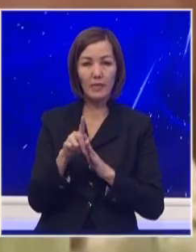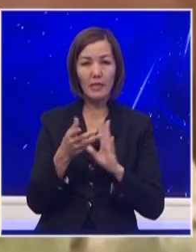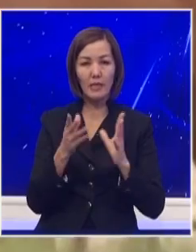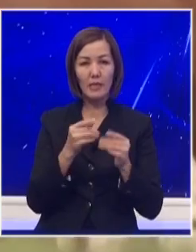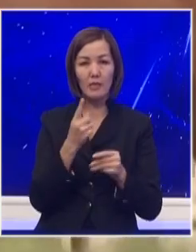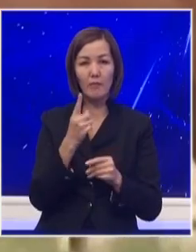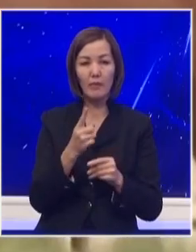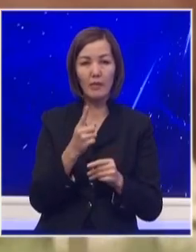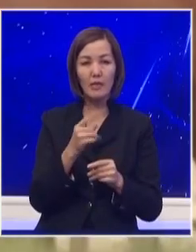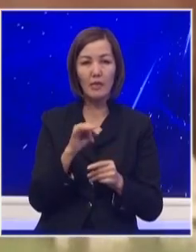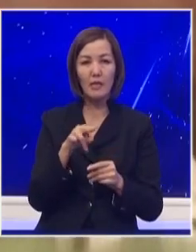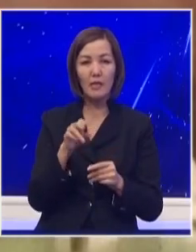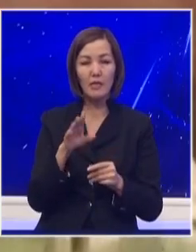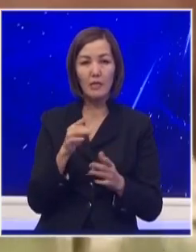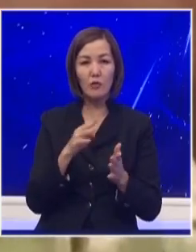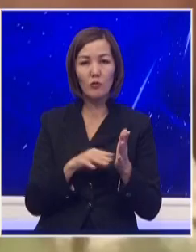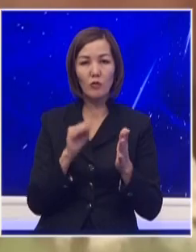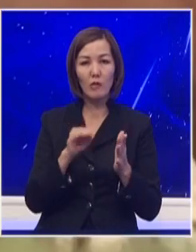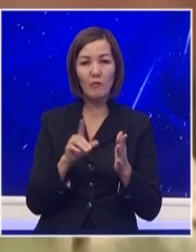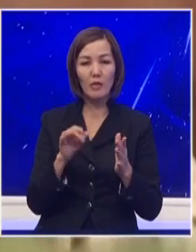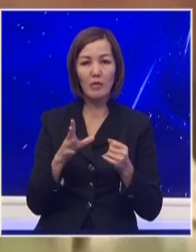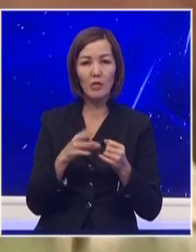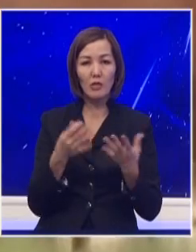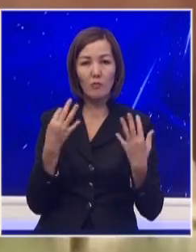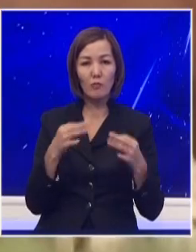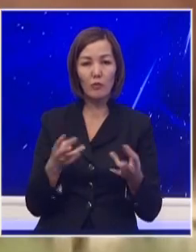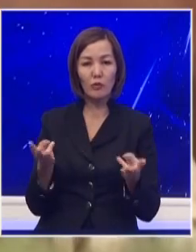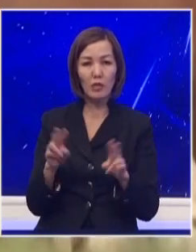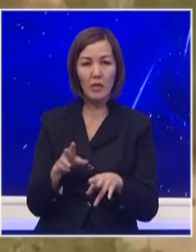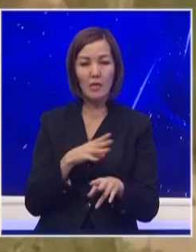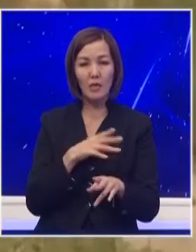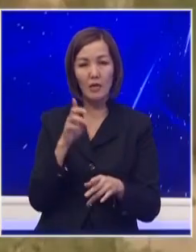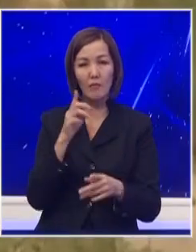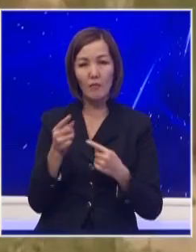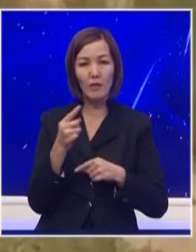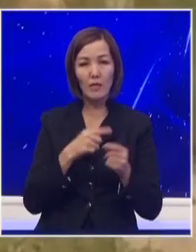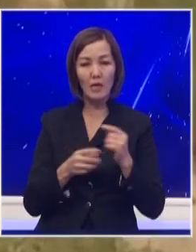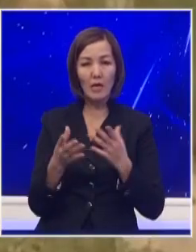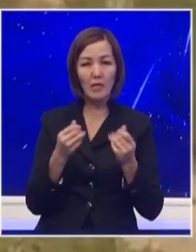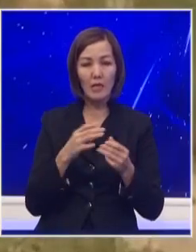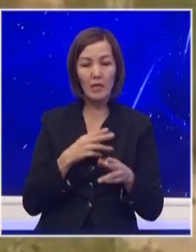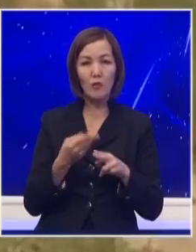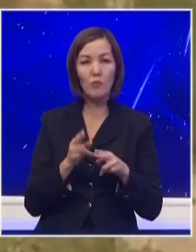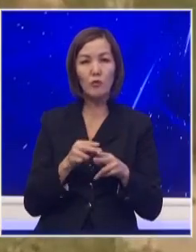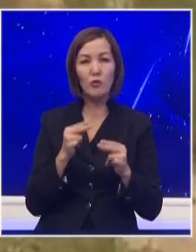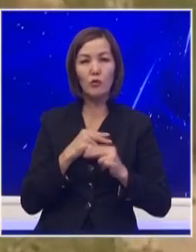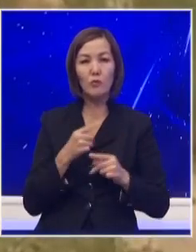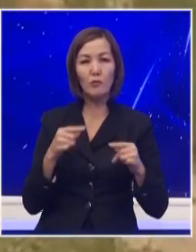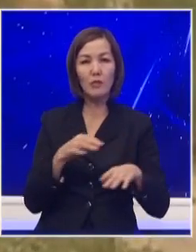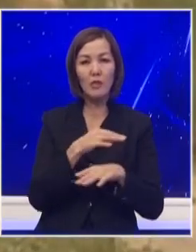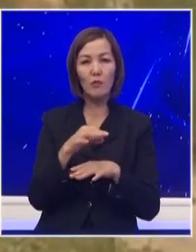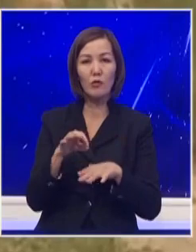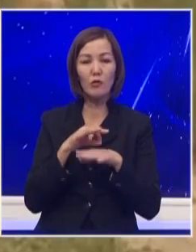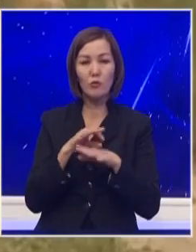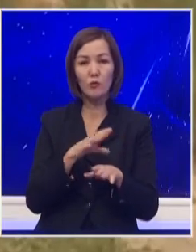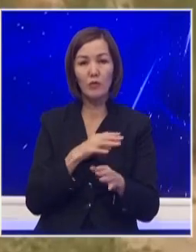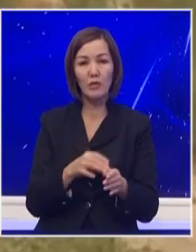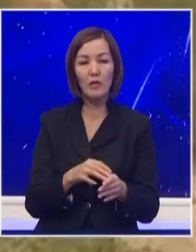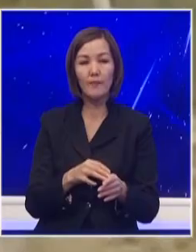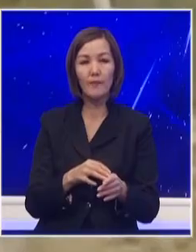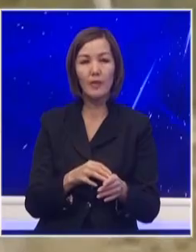қақтығыстарға ұласты. 130-дан астам адам мерт болып, жүздеген кісі жарақат алды. Жақында елдің рухани жетекшісі Али Хаменей алғаш рет мәлімдеме